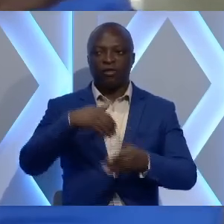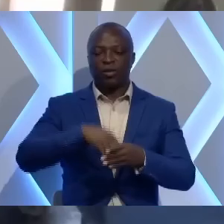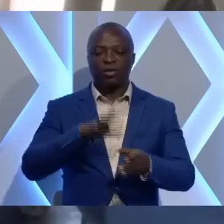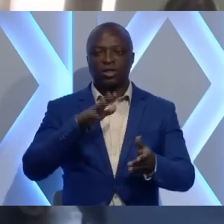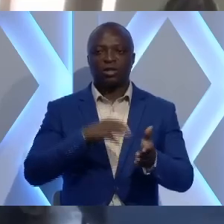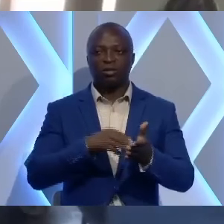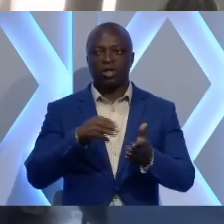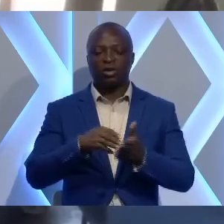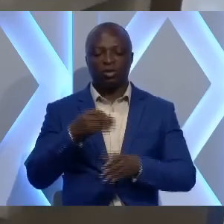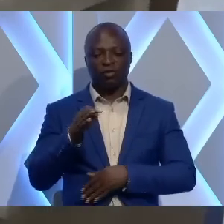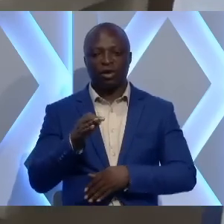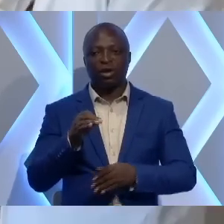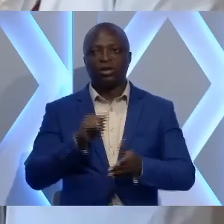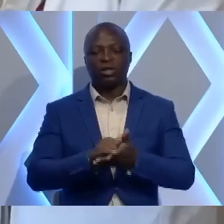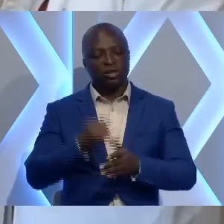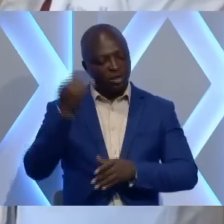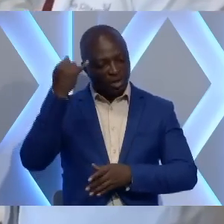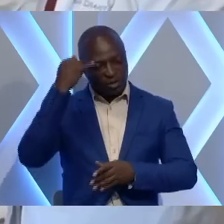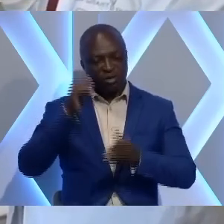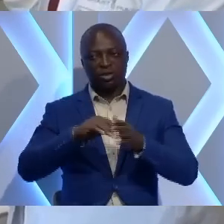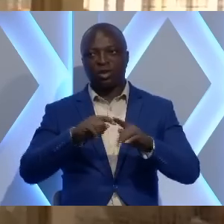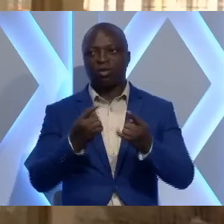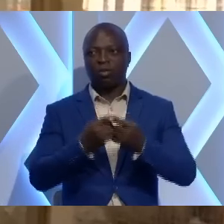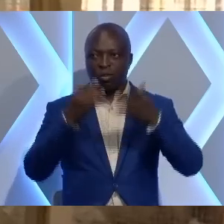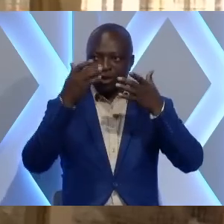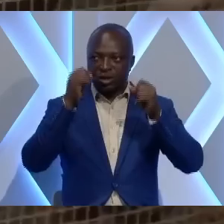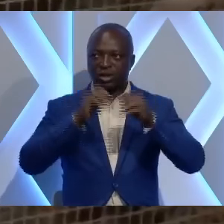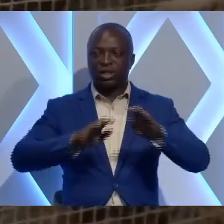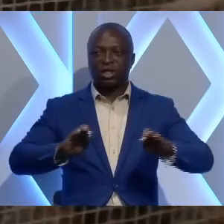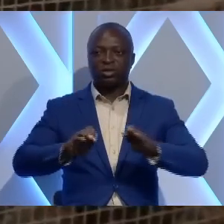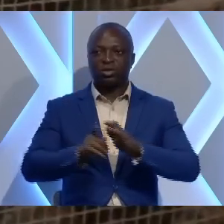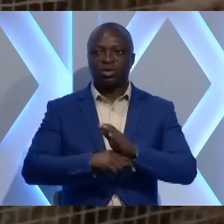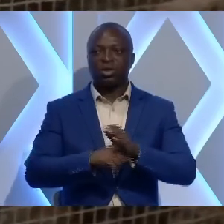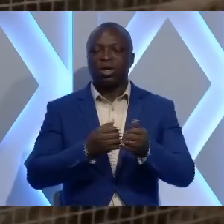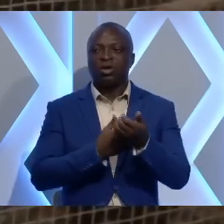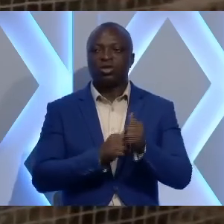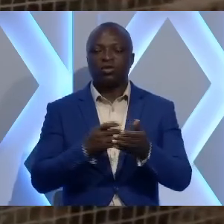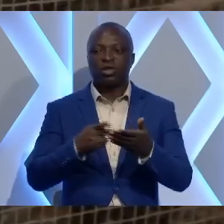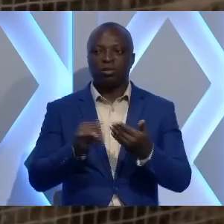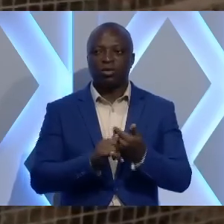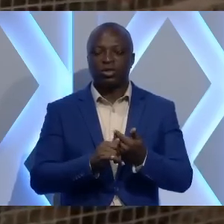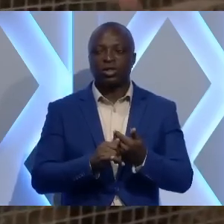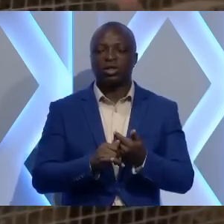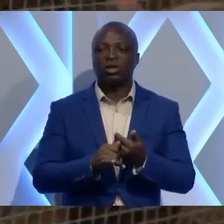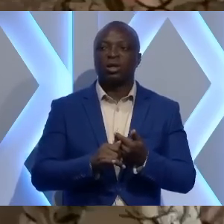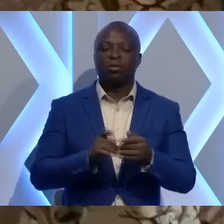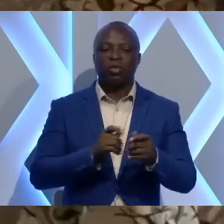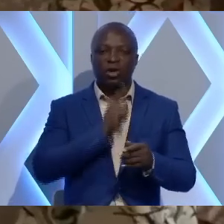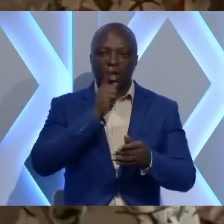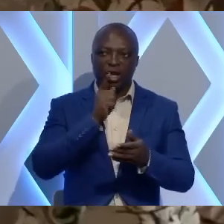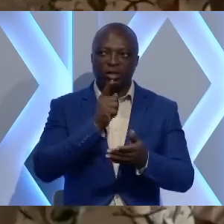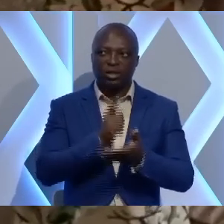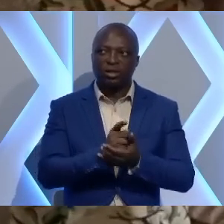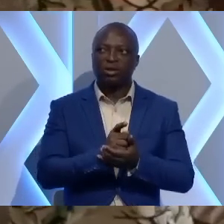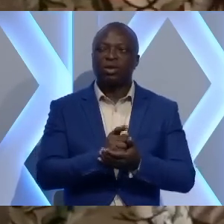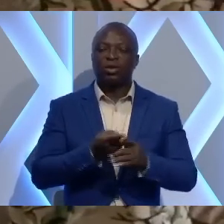CFA. L'initiative émane de la cellule présidentielle d'exécution et de suivi des projets CPS en vue de garantir